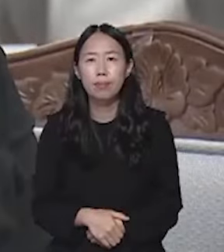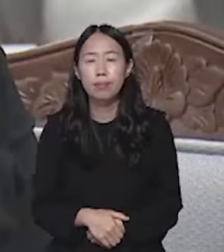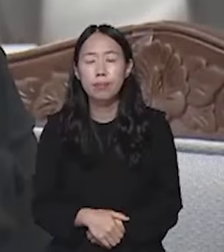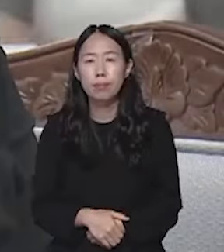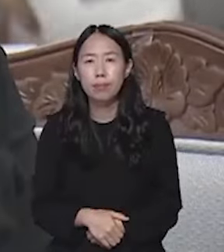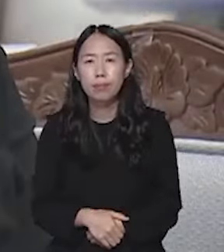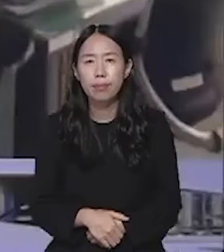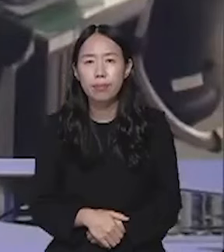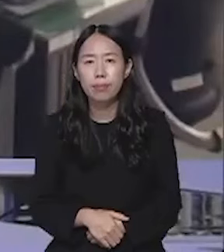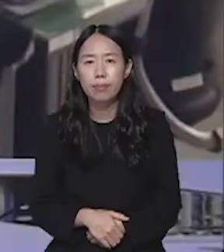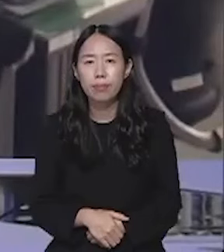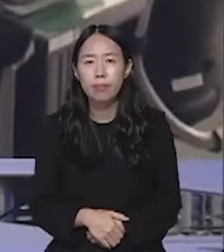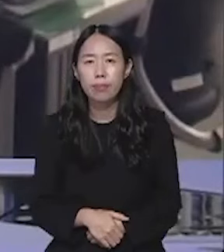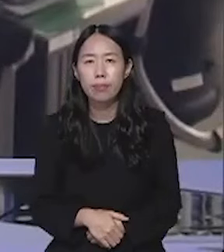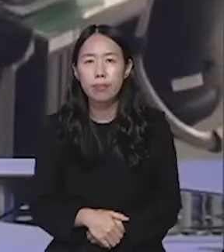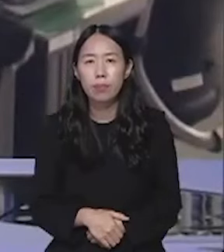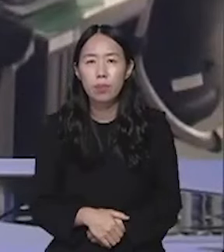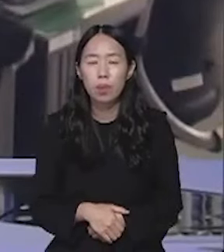종경원입니다.